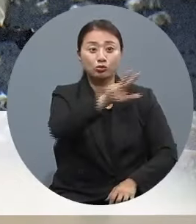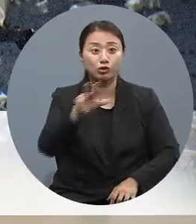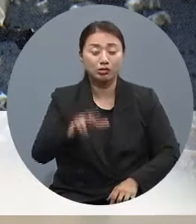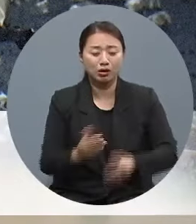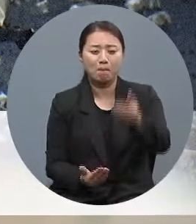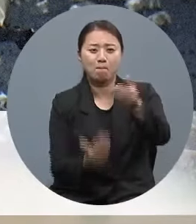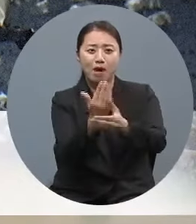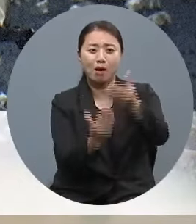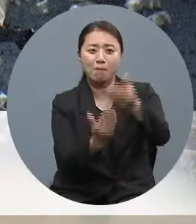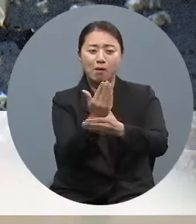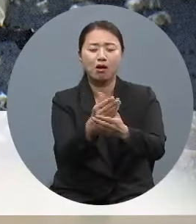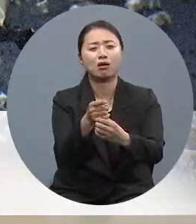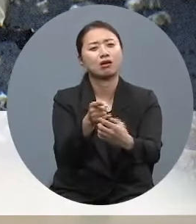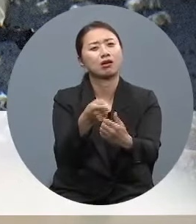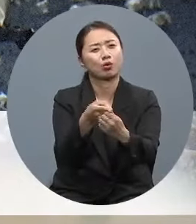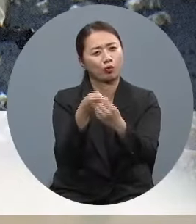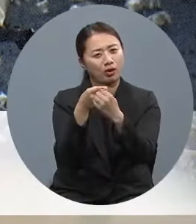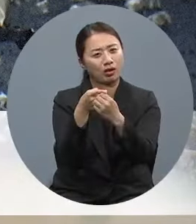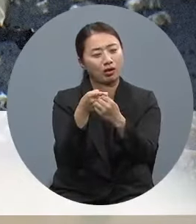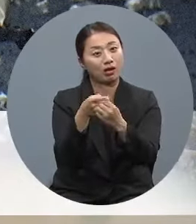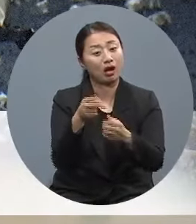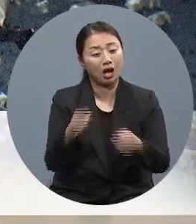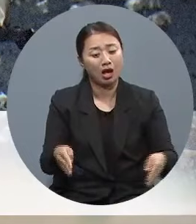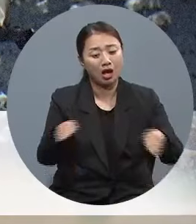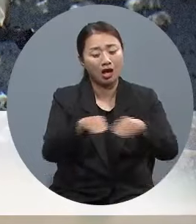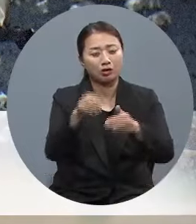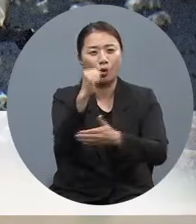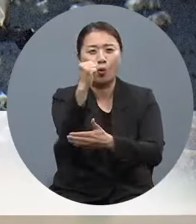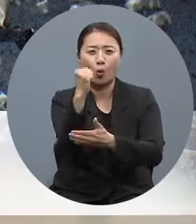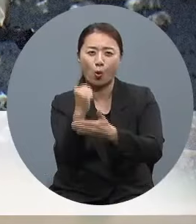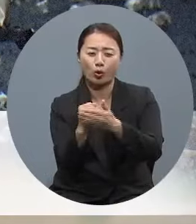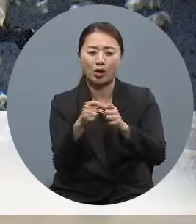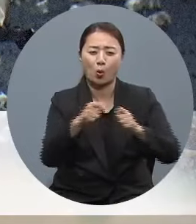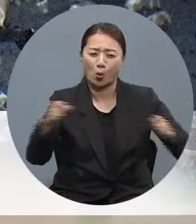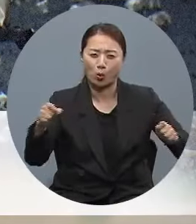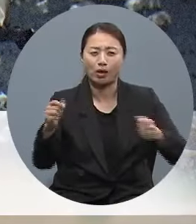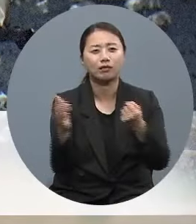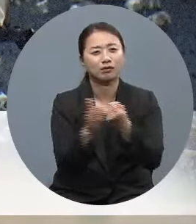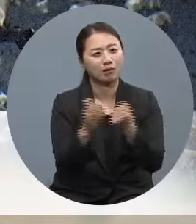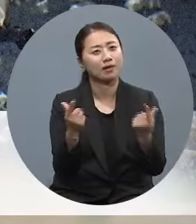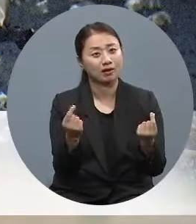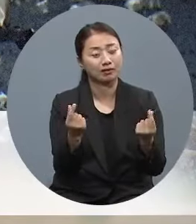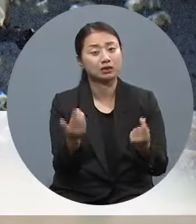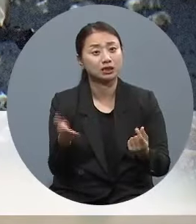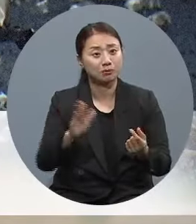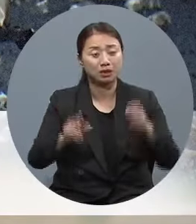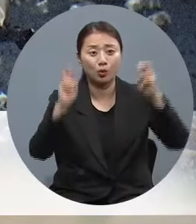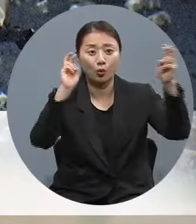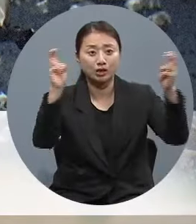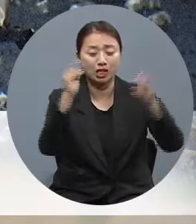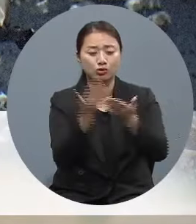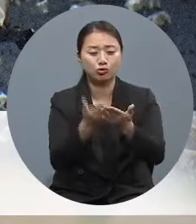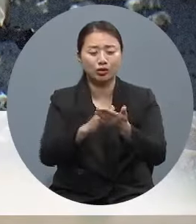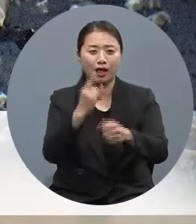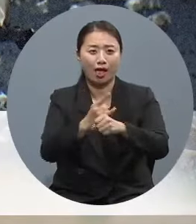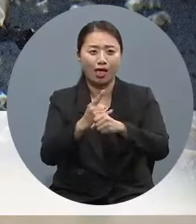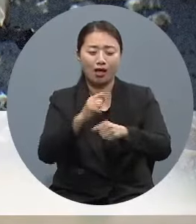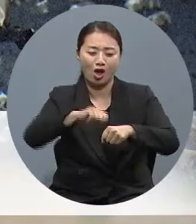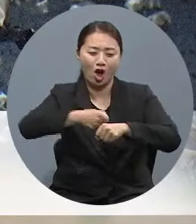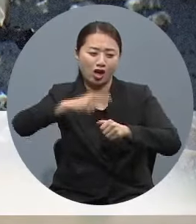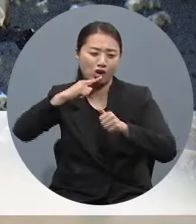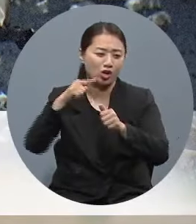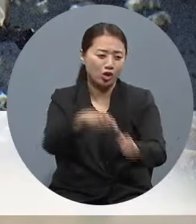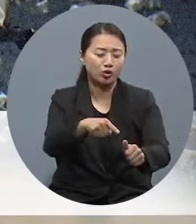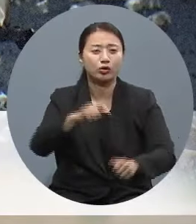전국에서 가장 사고가 많이 발생하고 있는데 시설 노후화가 가장 큰 원인으로 지적되고 있지만 기업에 시설 개선을